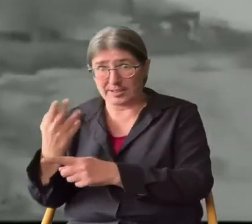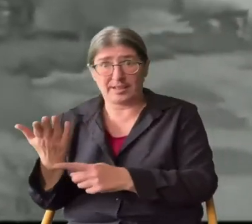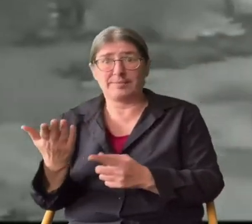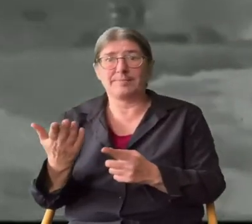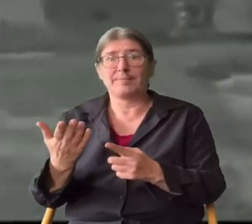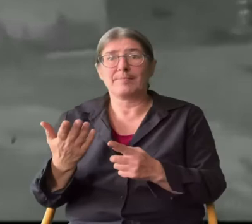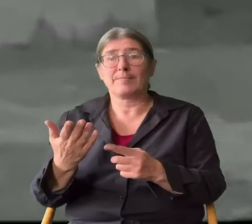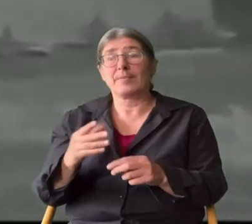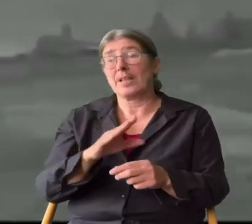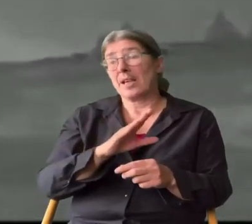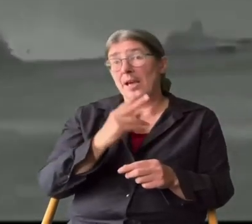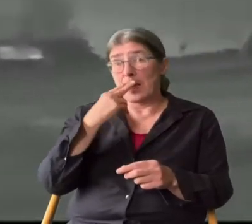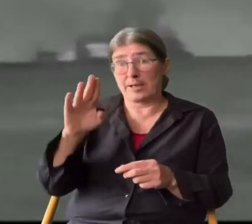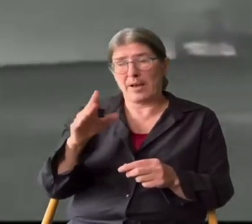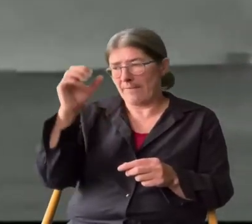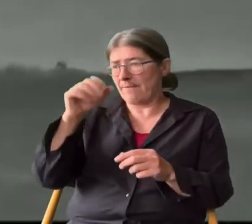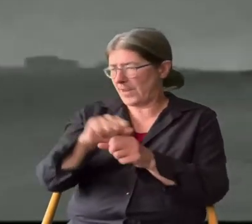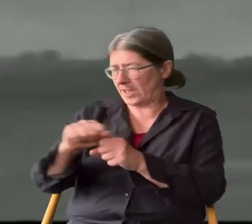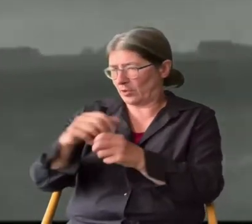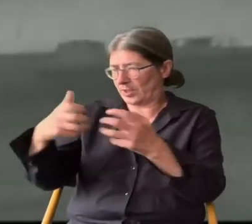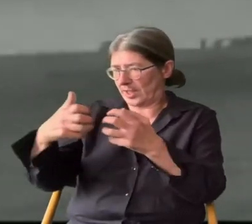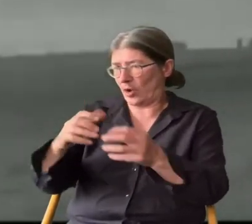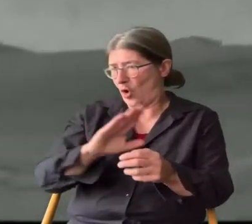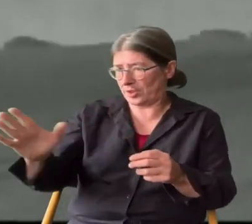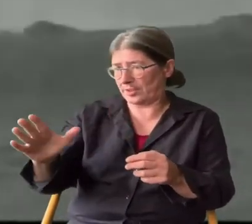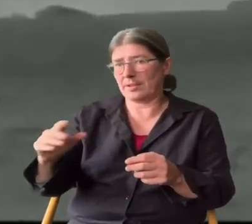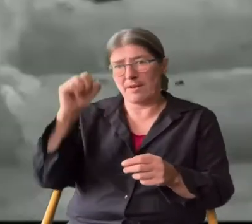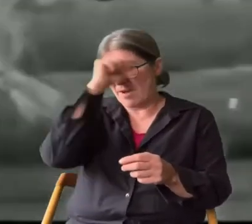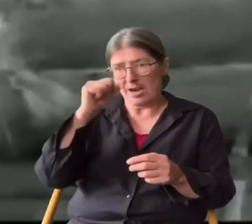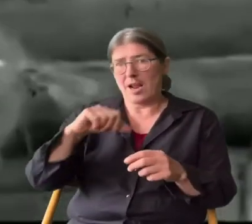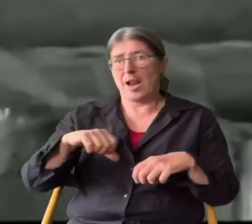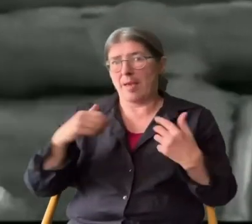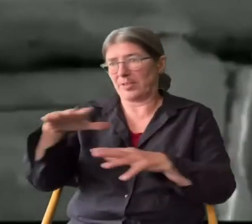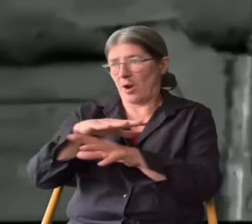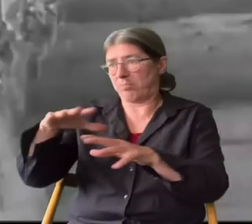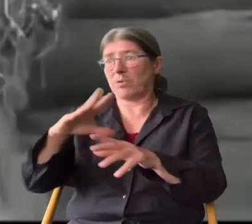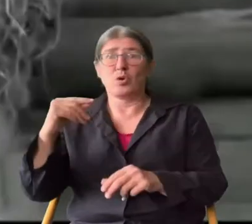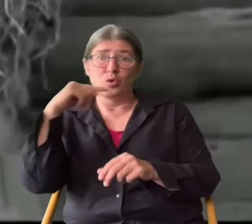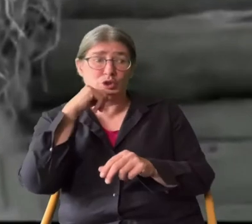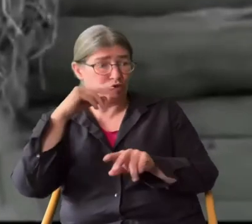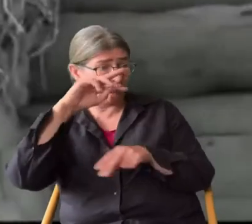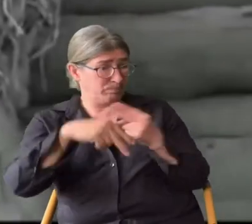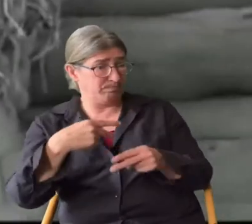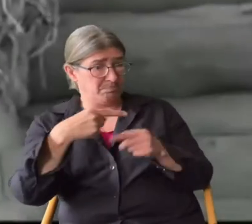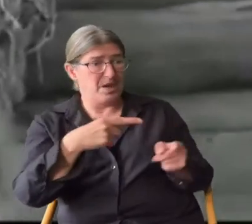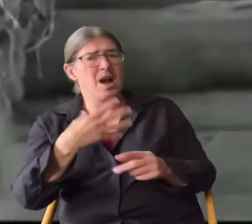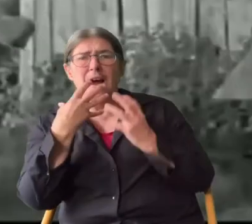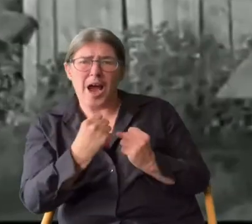Hitlers Vernichtungskrieg im Osten, der Wahn vom Lebensraum, hat mörderischen Rachedurst geweckt.